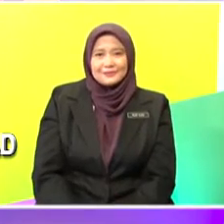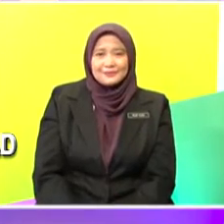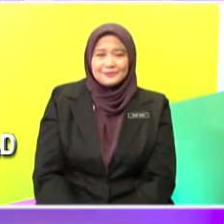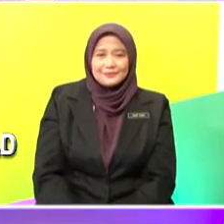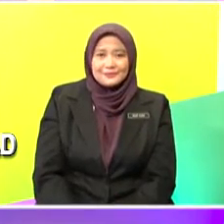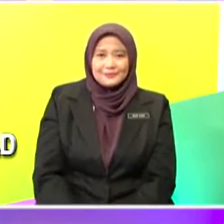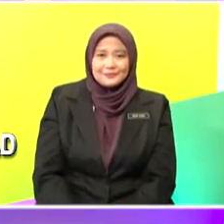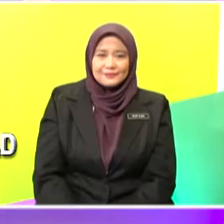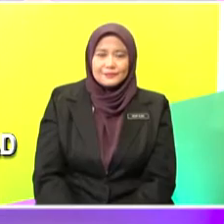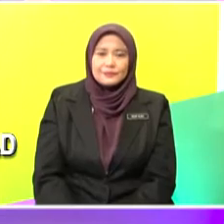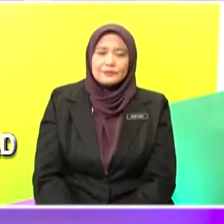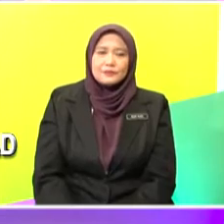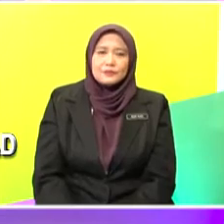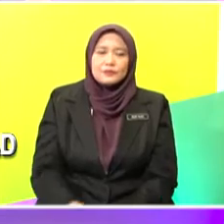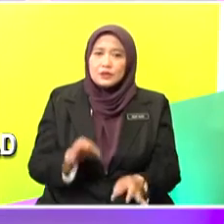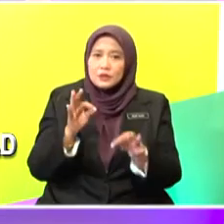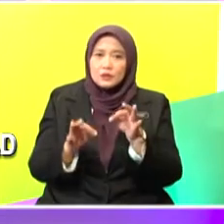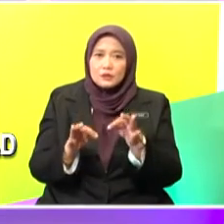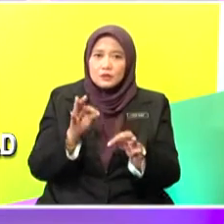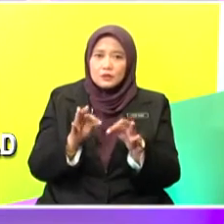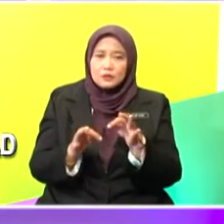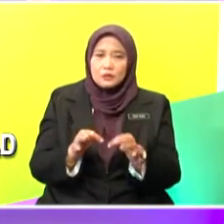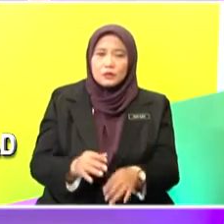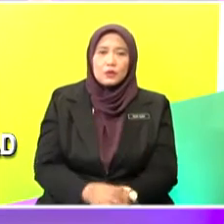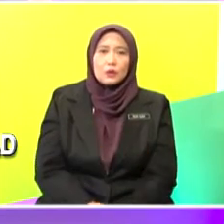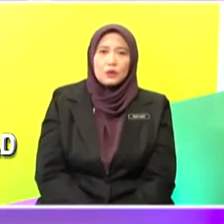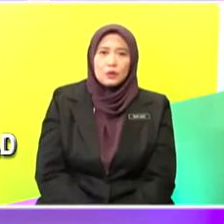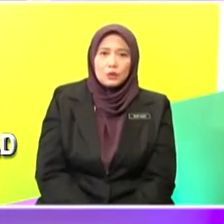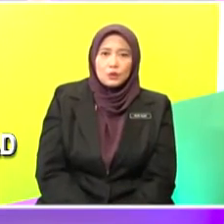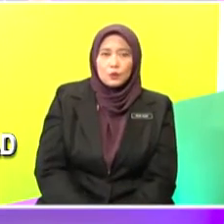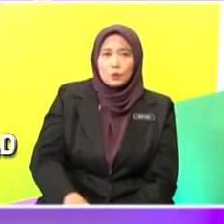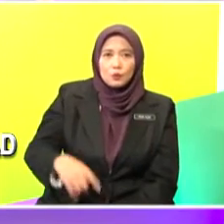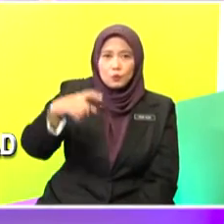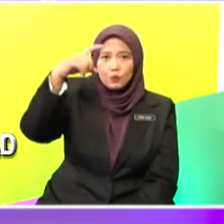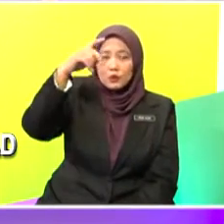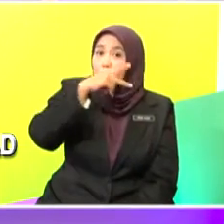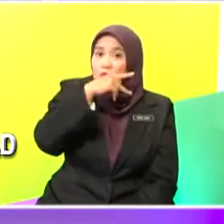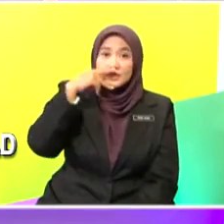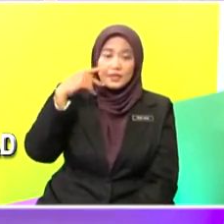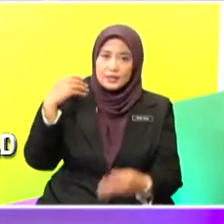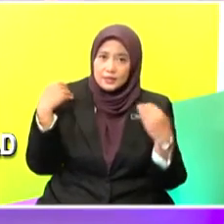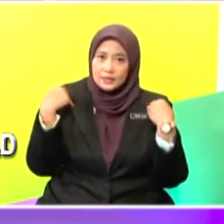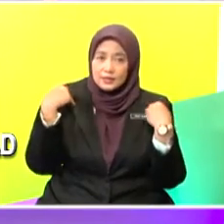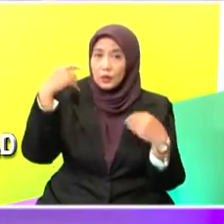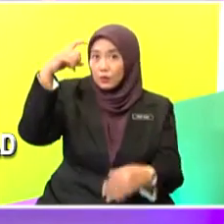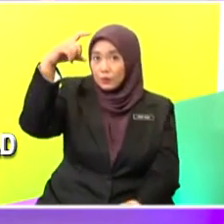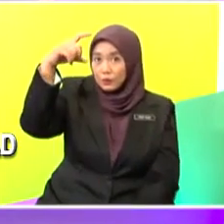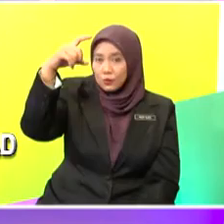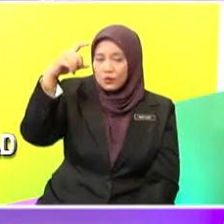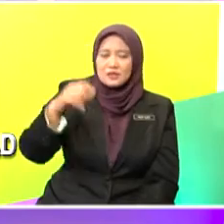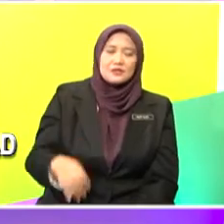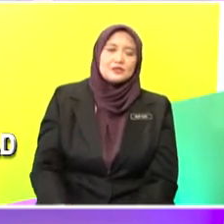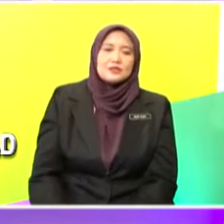sabit. Kalau bulan puasa ada bulan sabit tak? Nampak tak bulan sabit? Kan kita